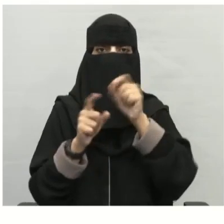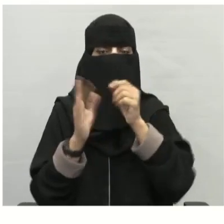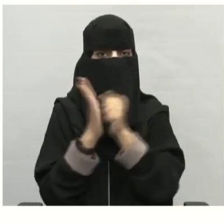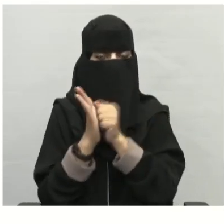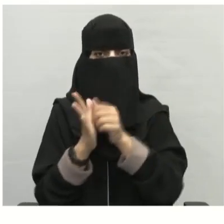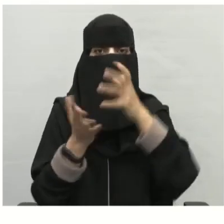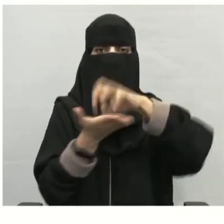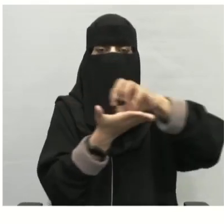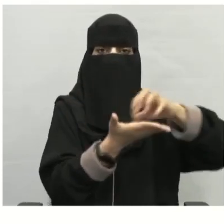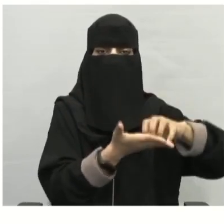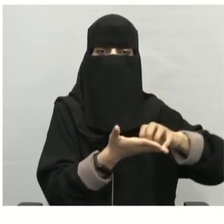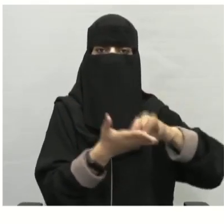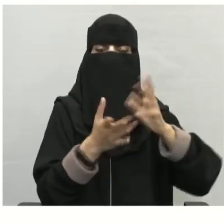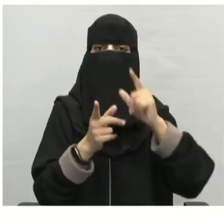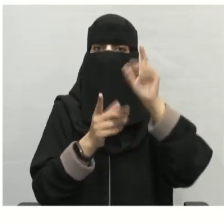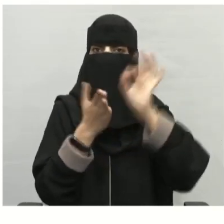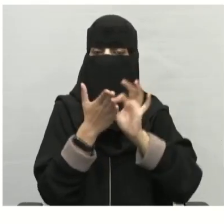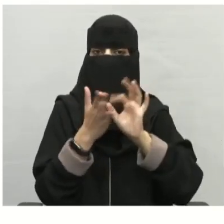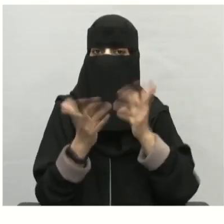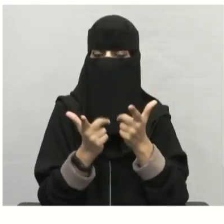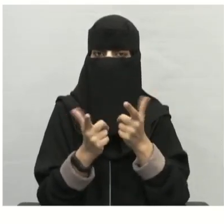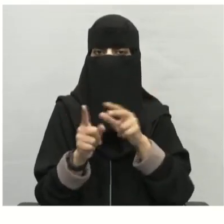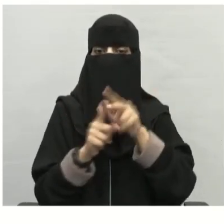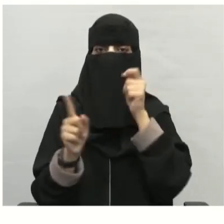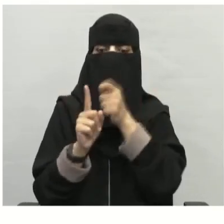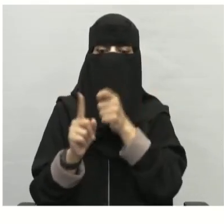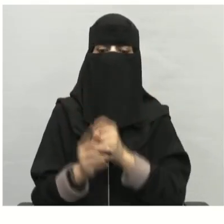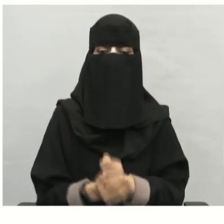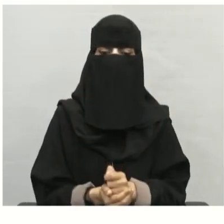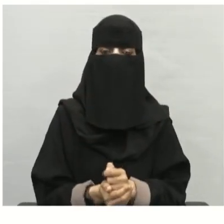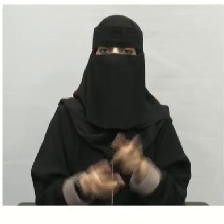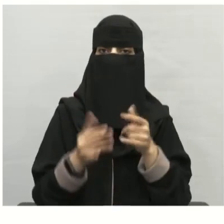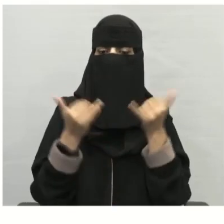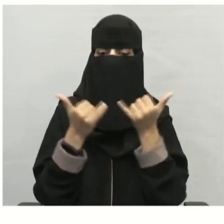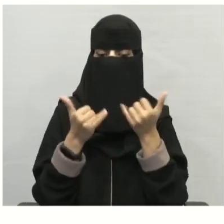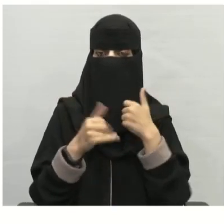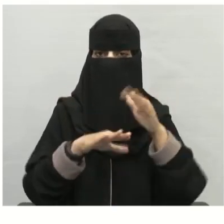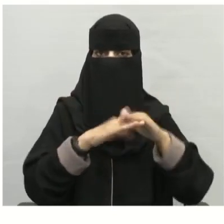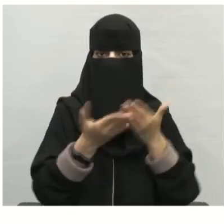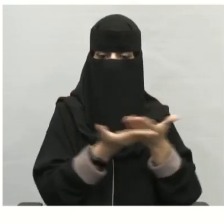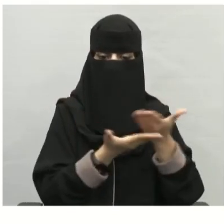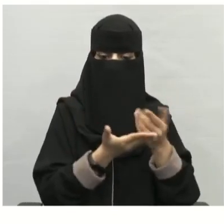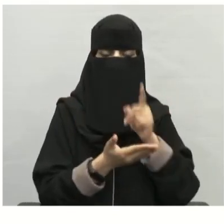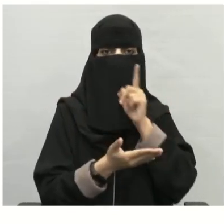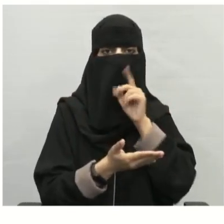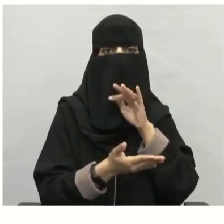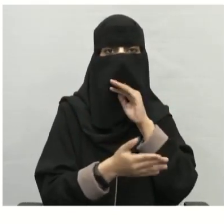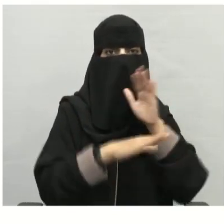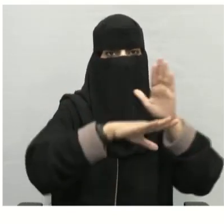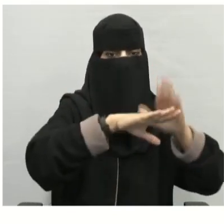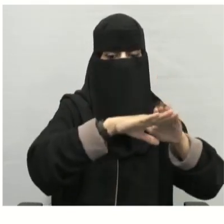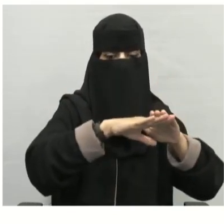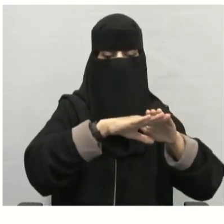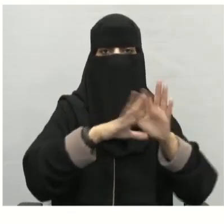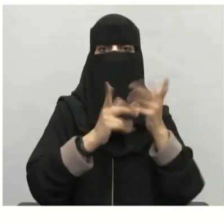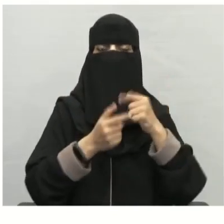اي مكان اتعرض لا قدر الله الى التنمر مهم جدا ايضا ان اتواصل مع والدي او مع